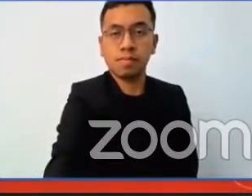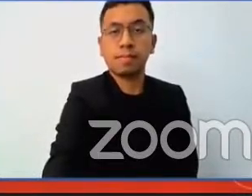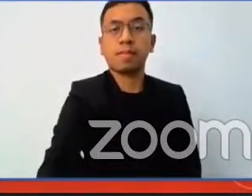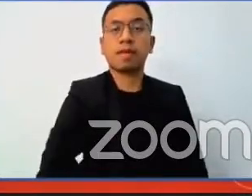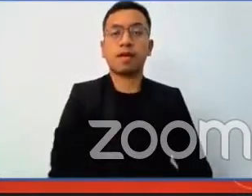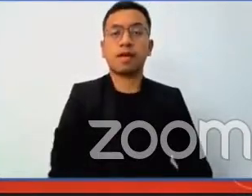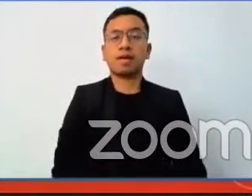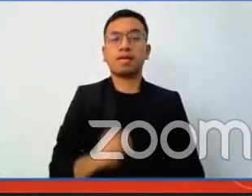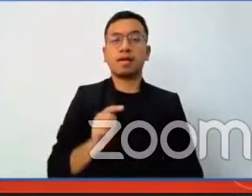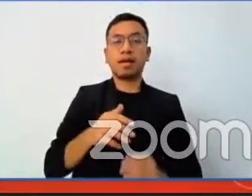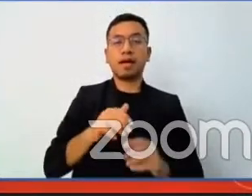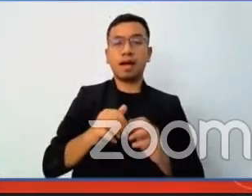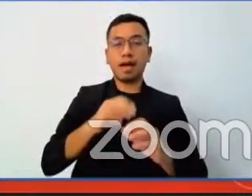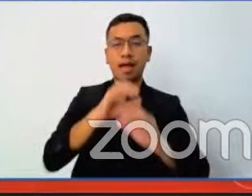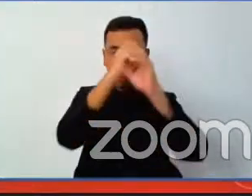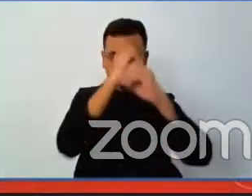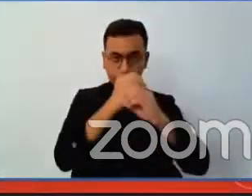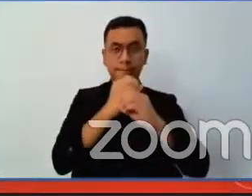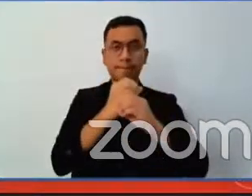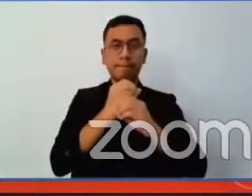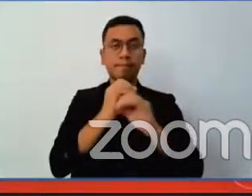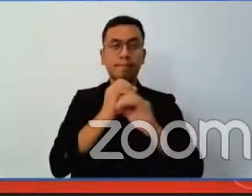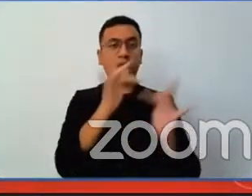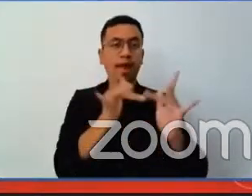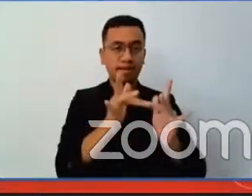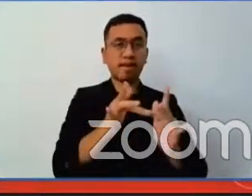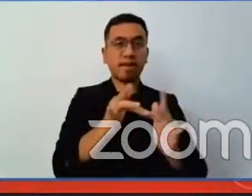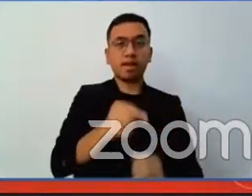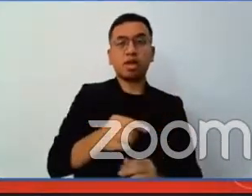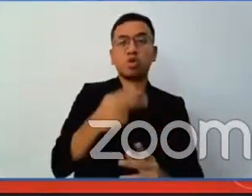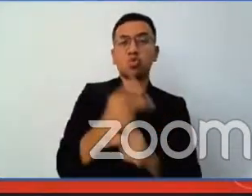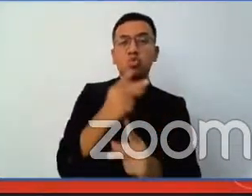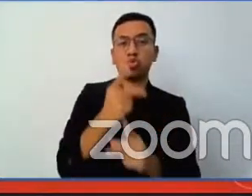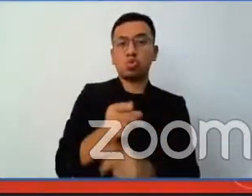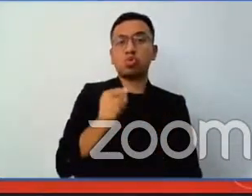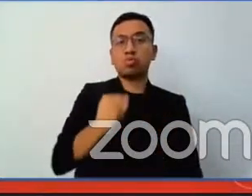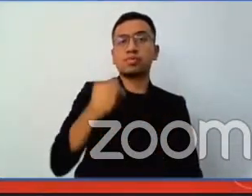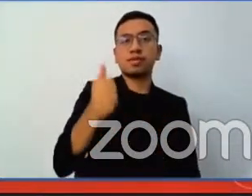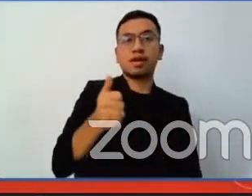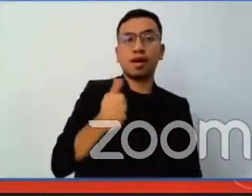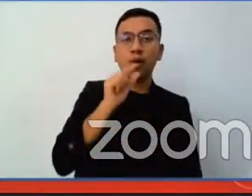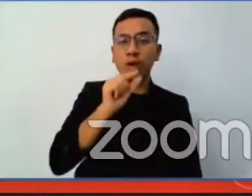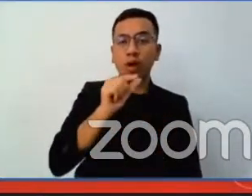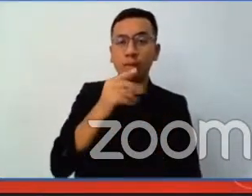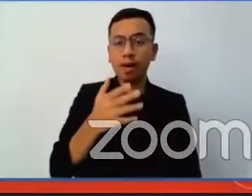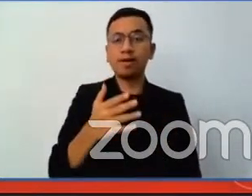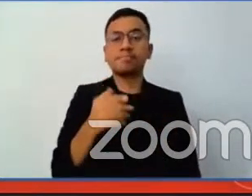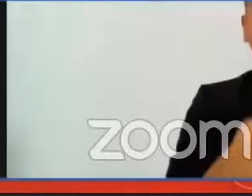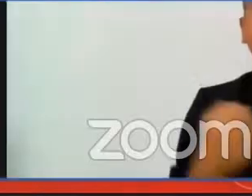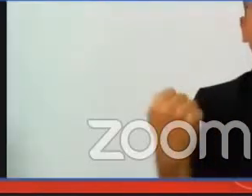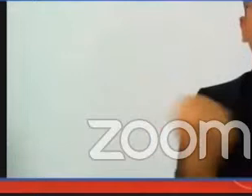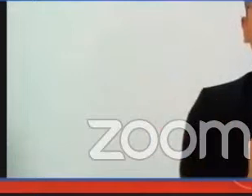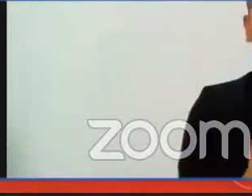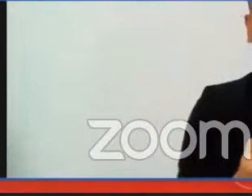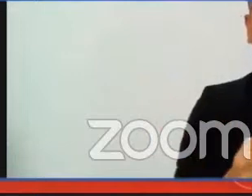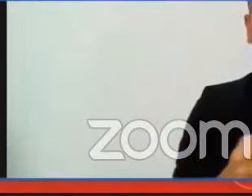sangat memudahkan kita sebagai guru untuk betul-betul bisa mendukung